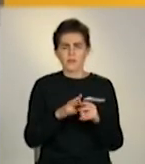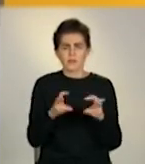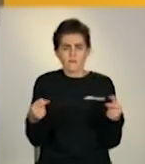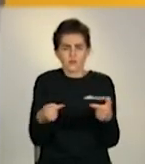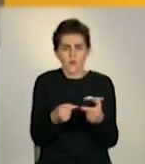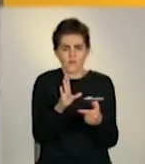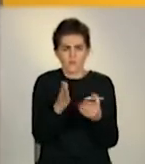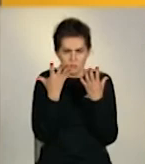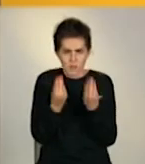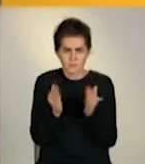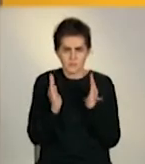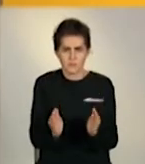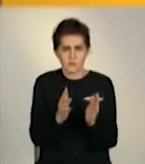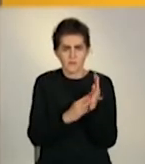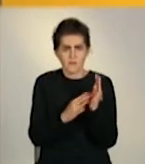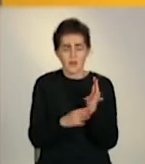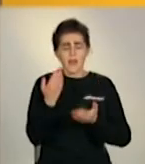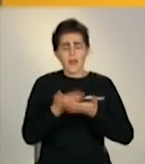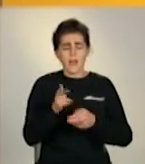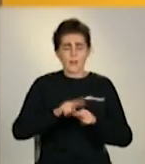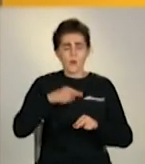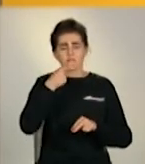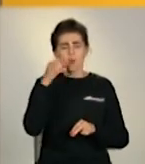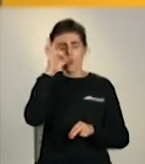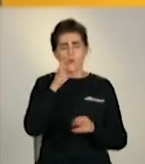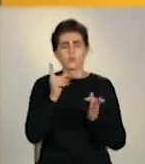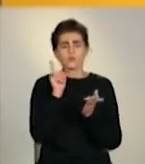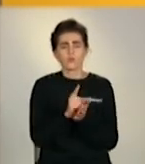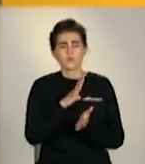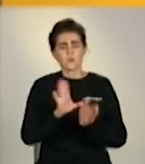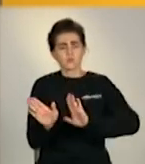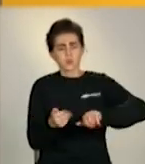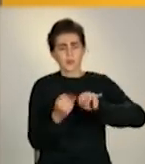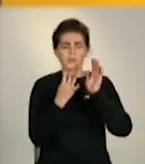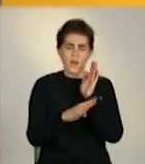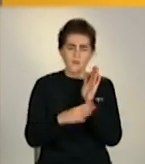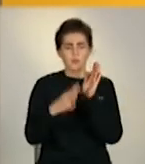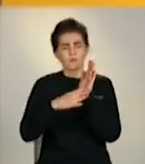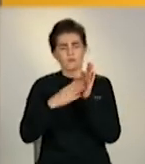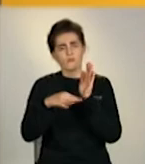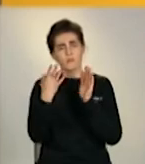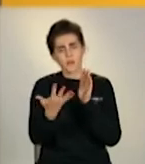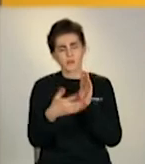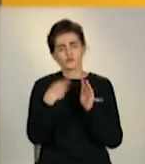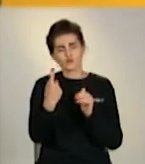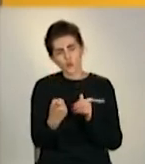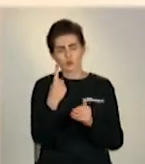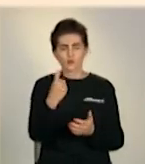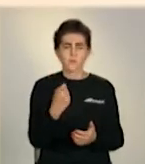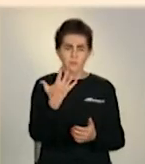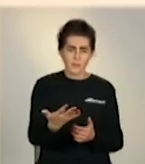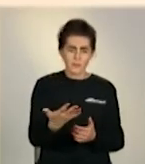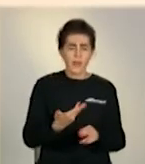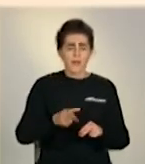день 90. Це означає, що має пройти мінімум 90 днів. Може пройти 90, 95, 100, 105.